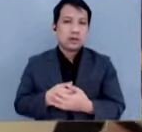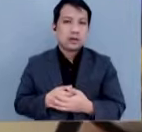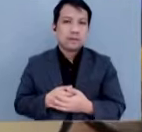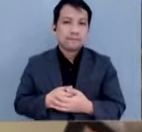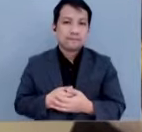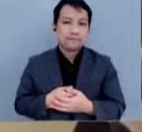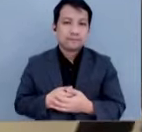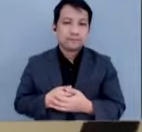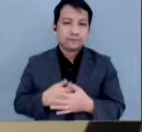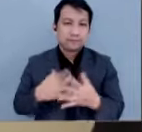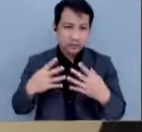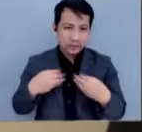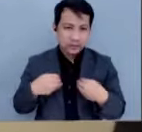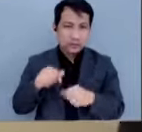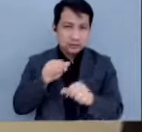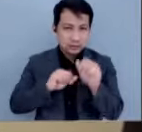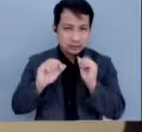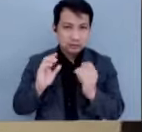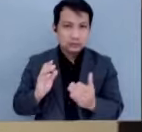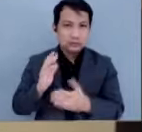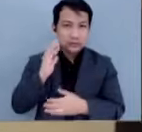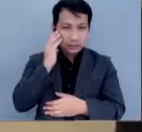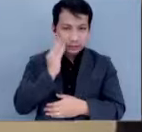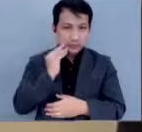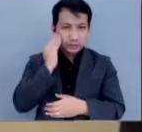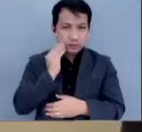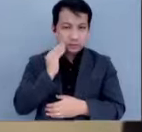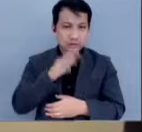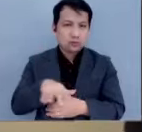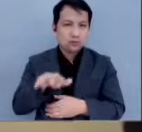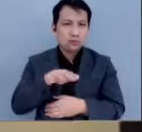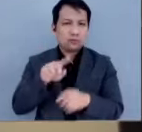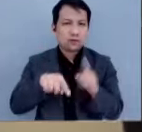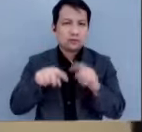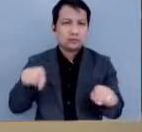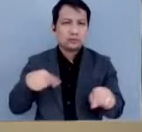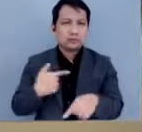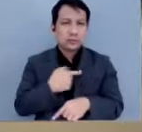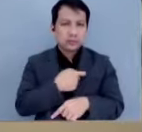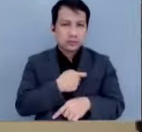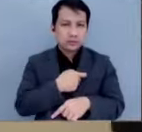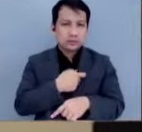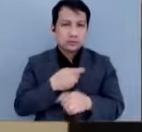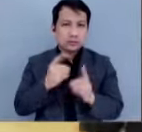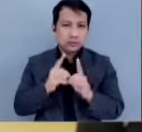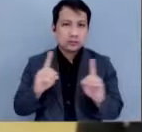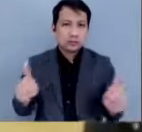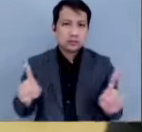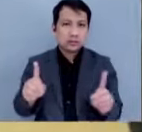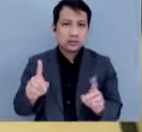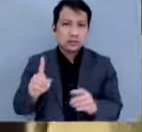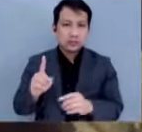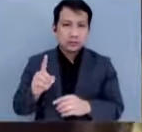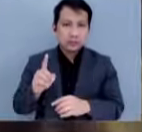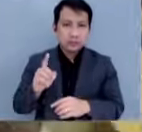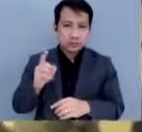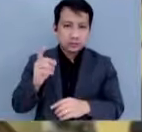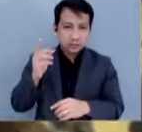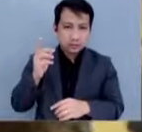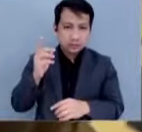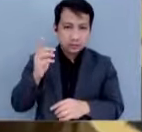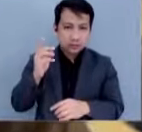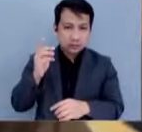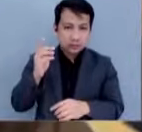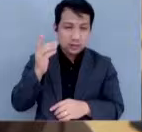Pag-amin naman na aktres, naranasan din niya lahat ng klase ng sakit kasunod ng hiwalayan nila ni DJ. Pero tuloy lang daw ang laban,